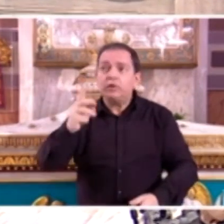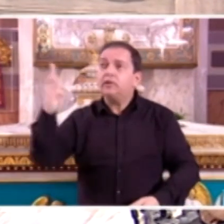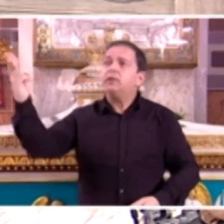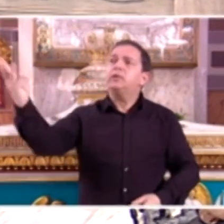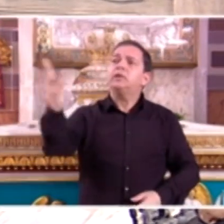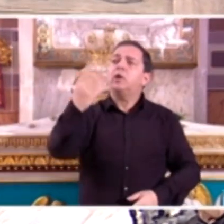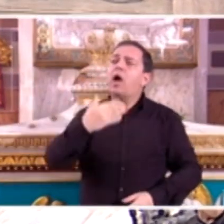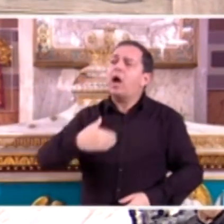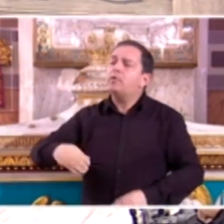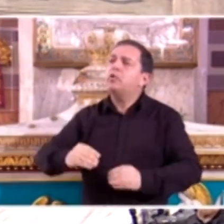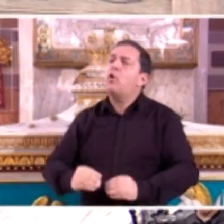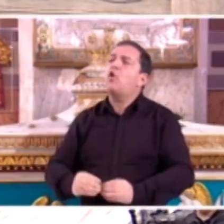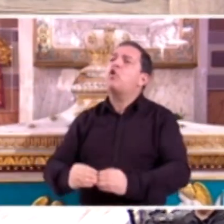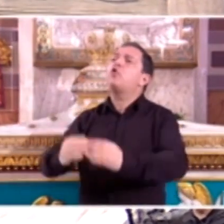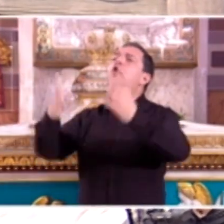των